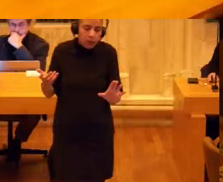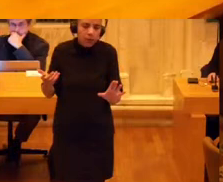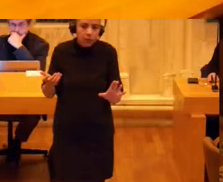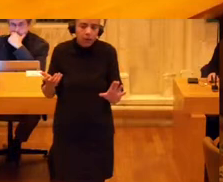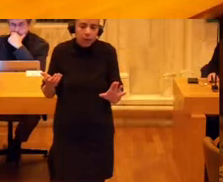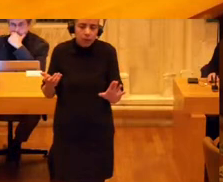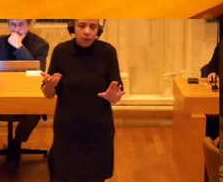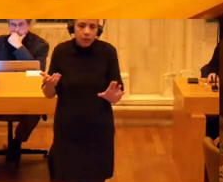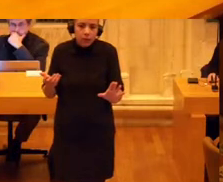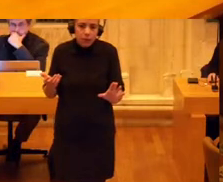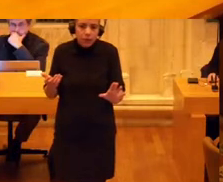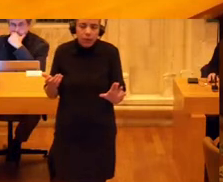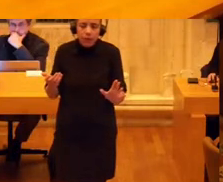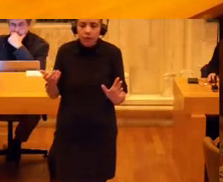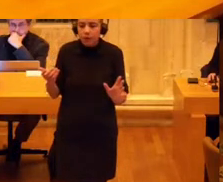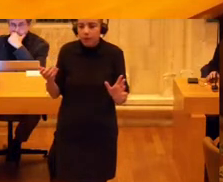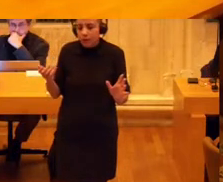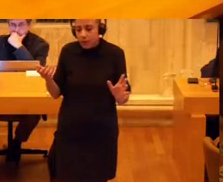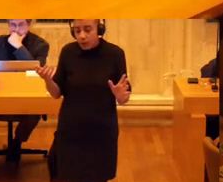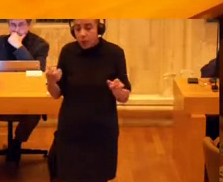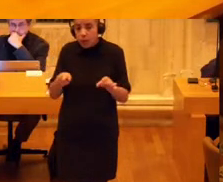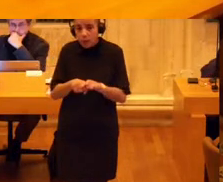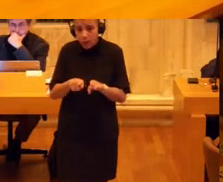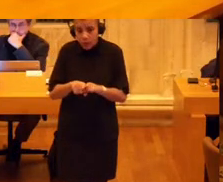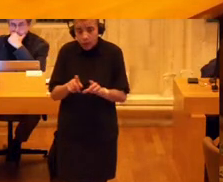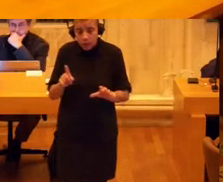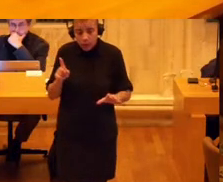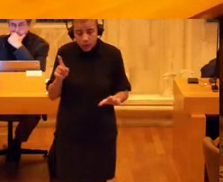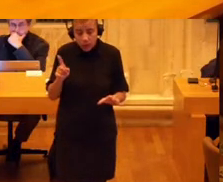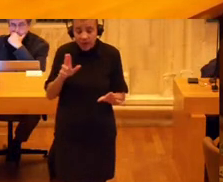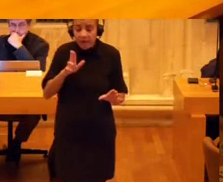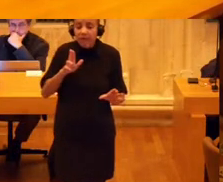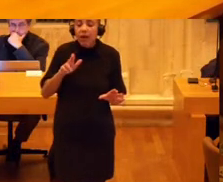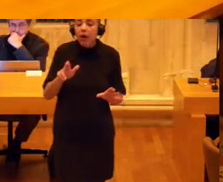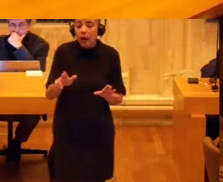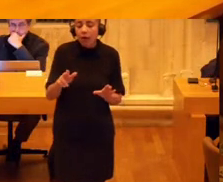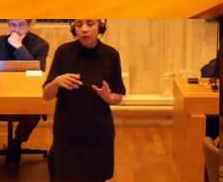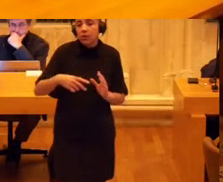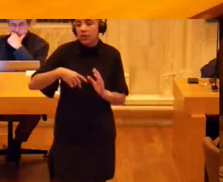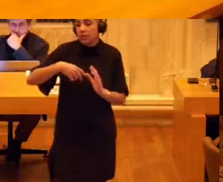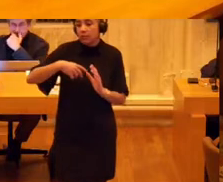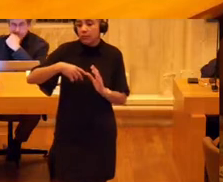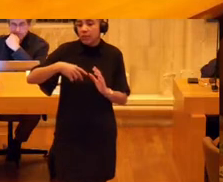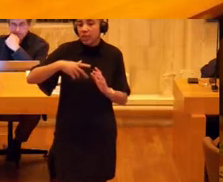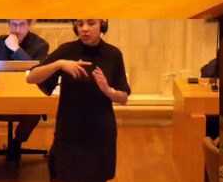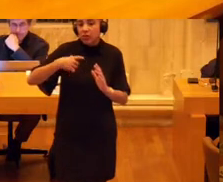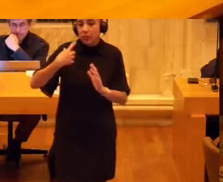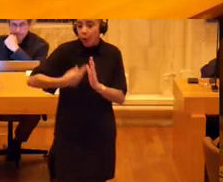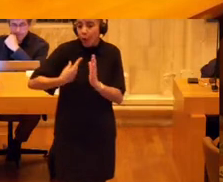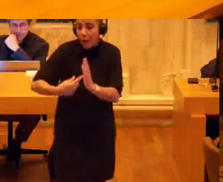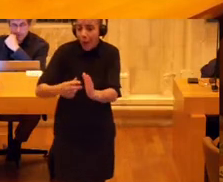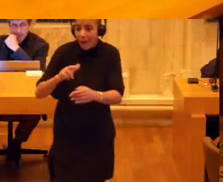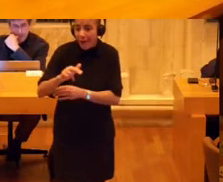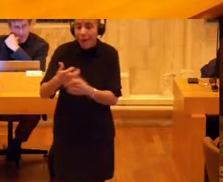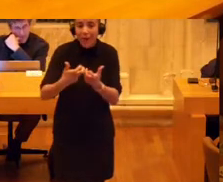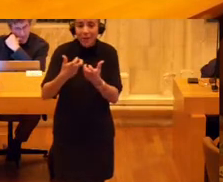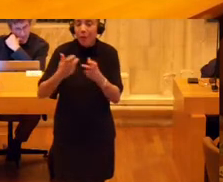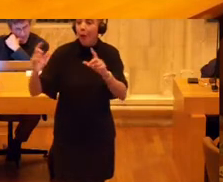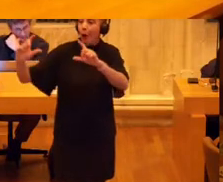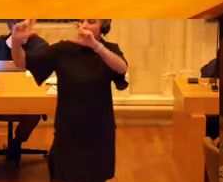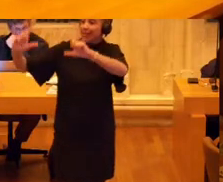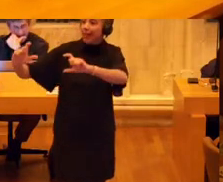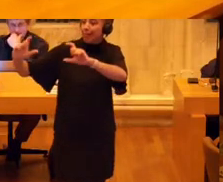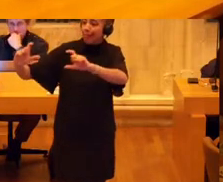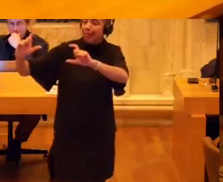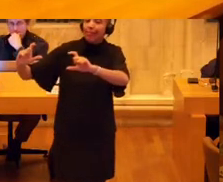d'une décision publique. Il va y avoir également du renouvellement qui va s'opérer, je pense notamment aux enseignes. On a, même si